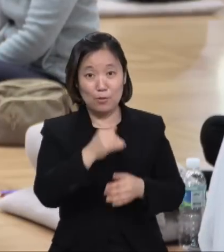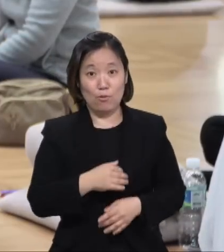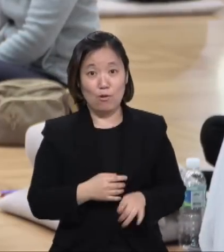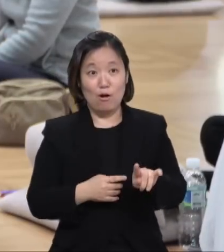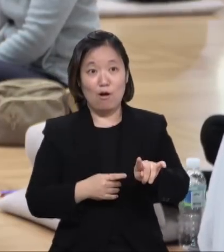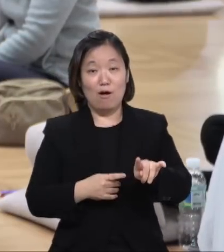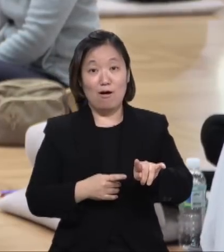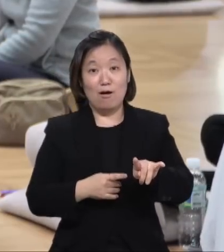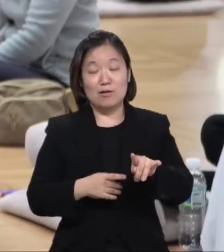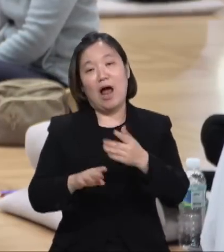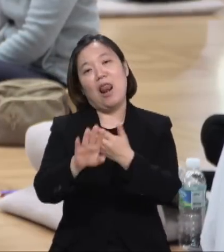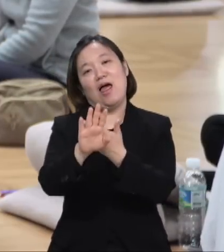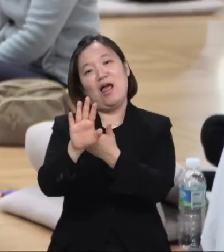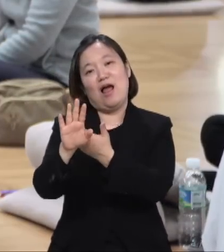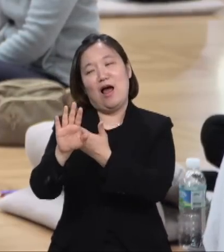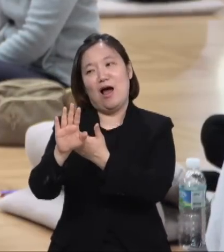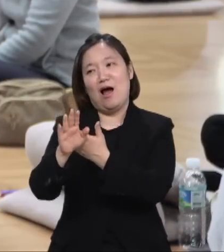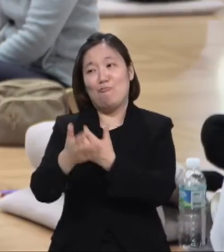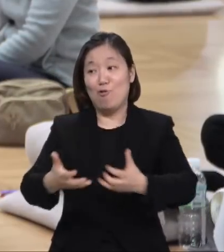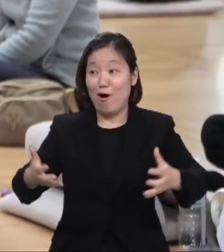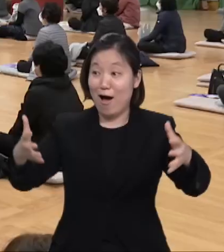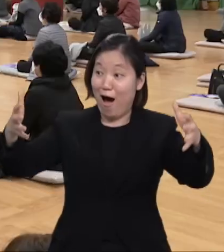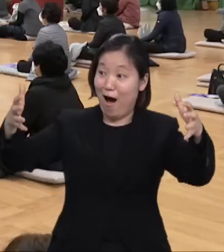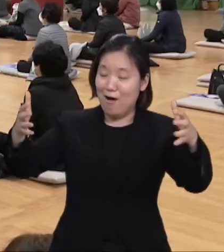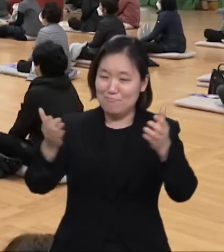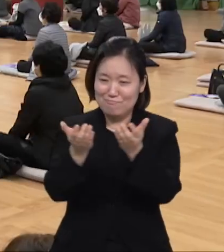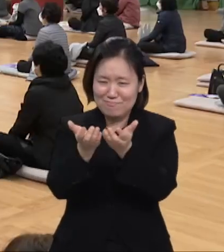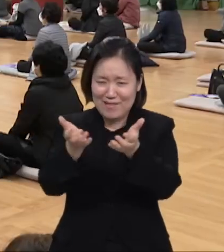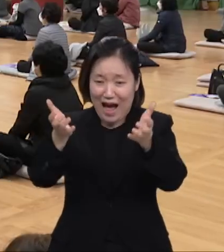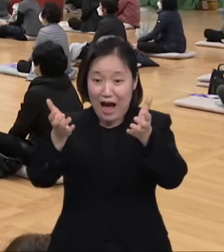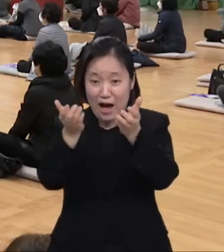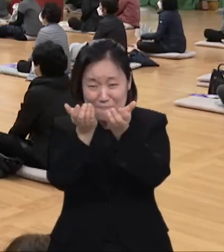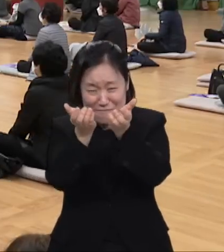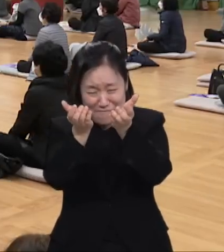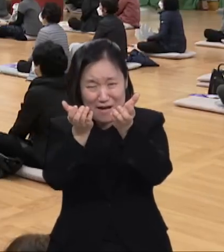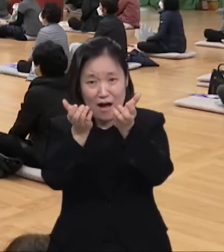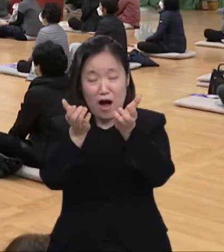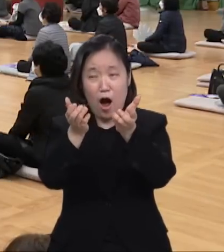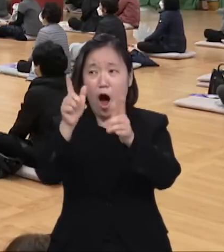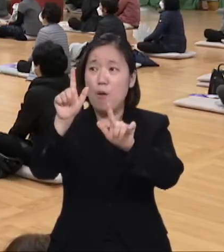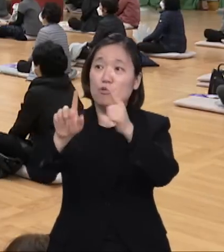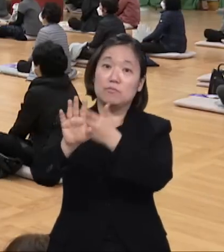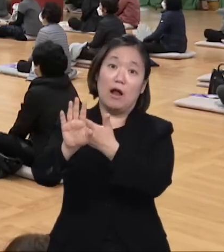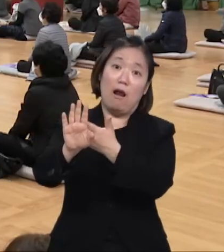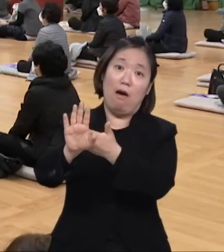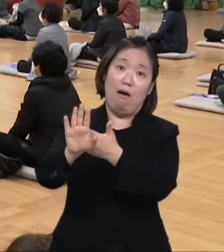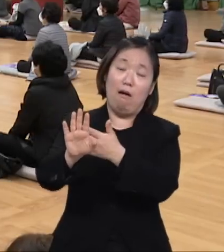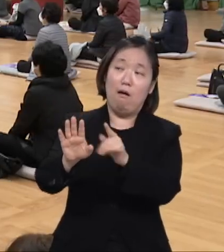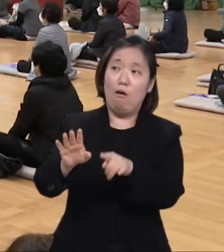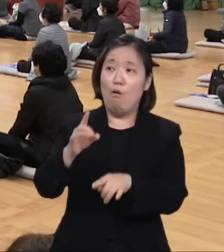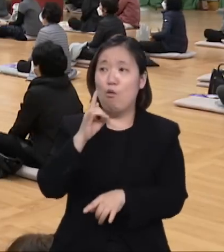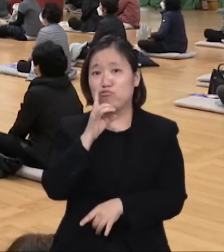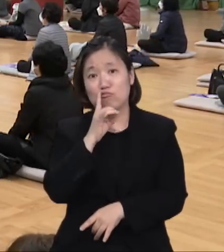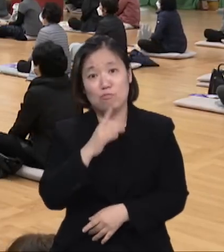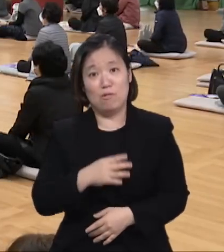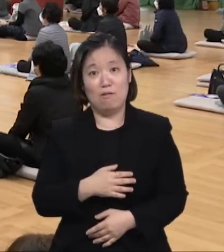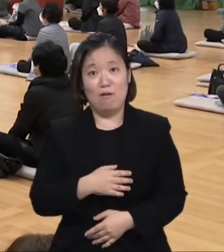다르더랍니다 그래서 저승사자한테 또 물어봤어요 사장님 사장님